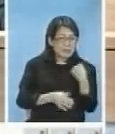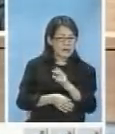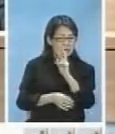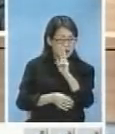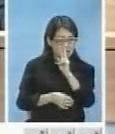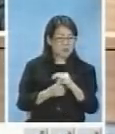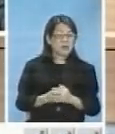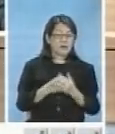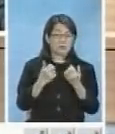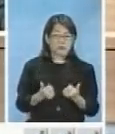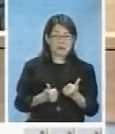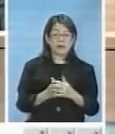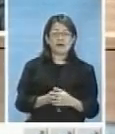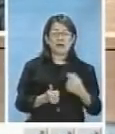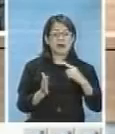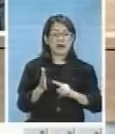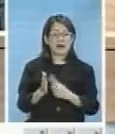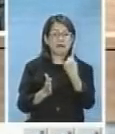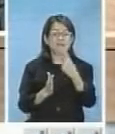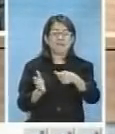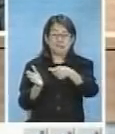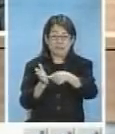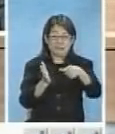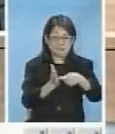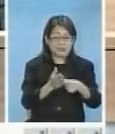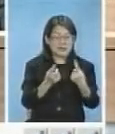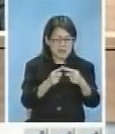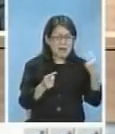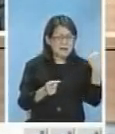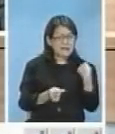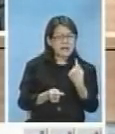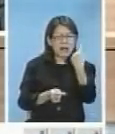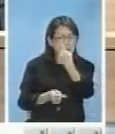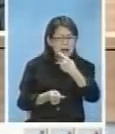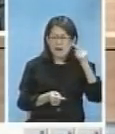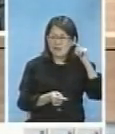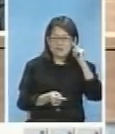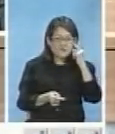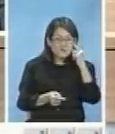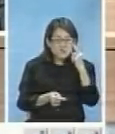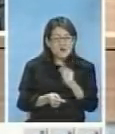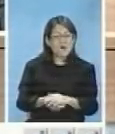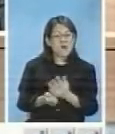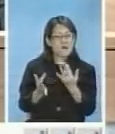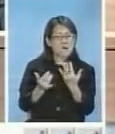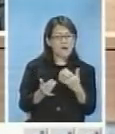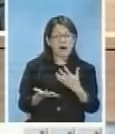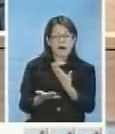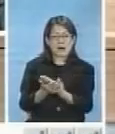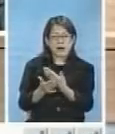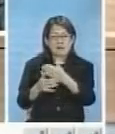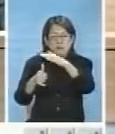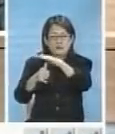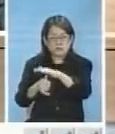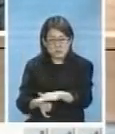วันนี้แม้จะมีเป็นเพียงการเริ่มต้นก็ยังมีเหลือบริ้นที่คอยสูบเลือดชาวไร่ชาวนากระดูกสันหลังของชาติ